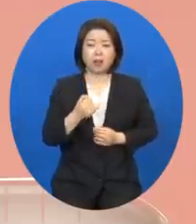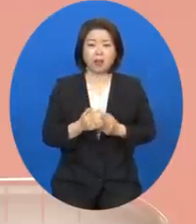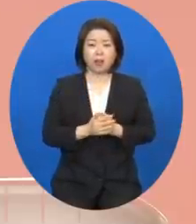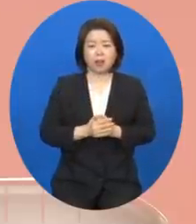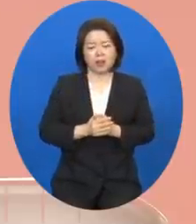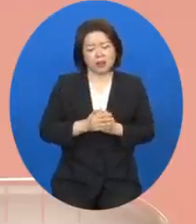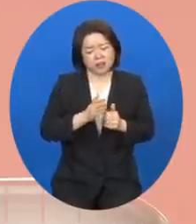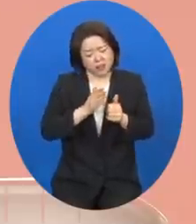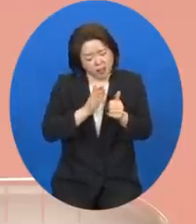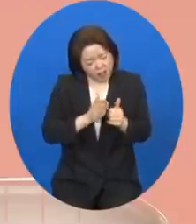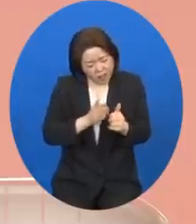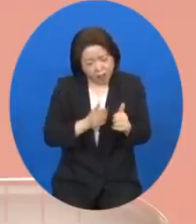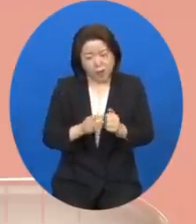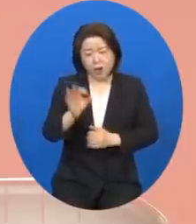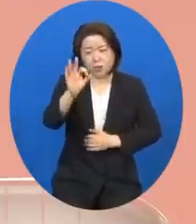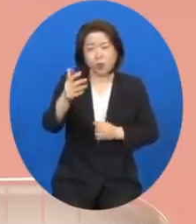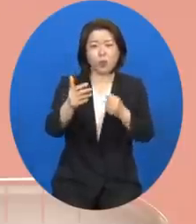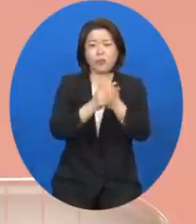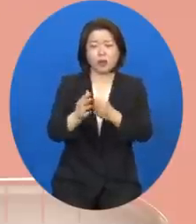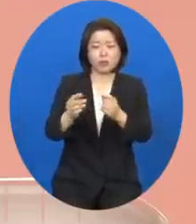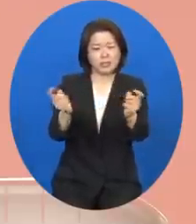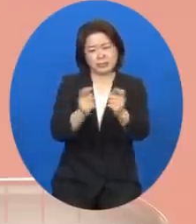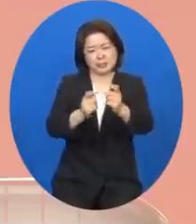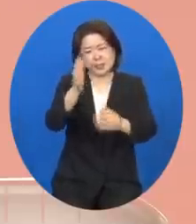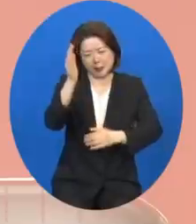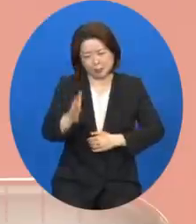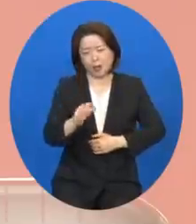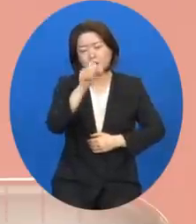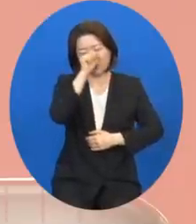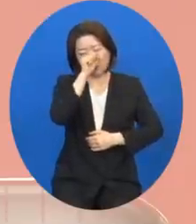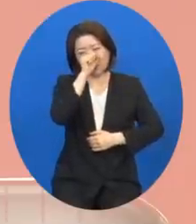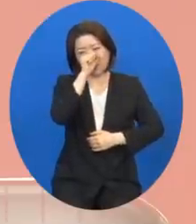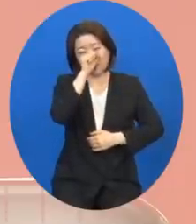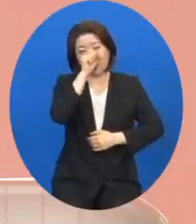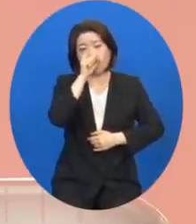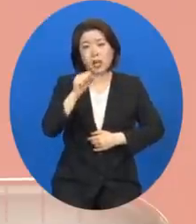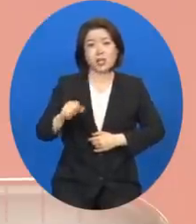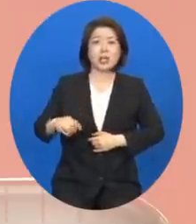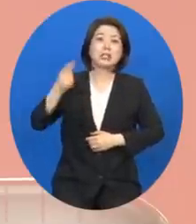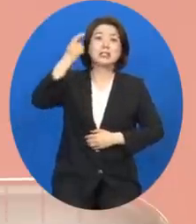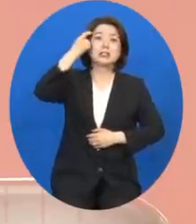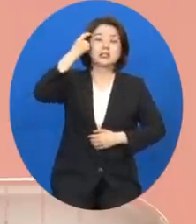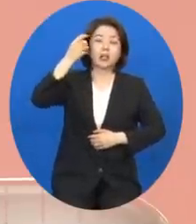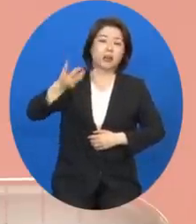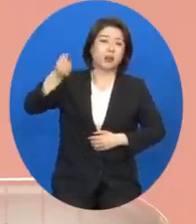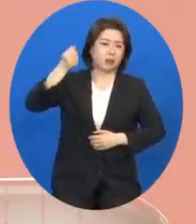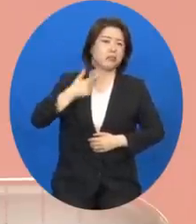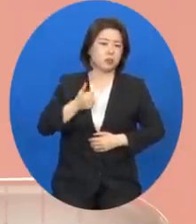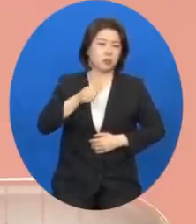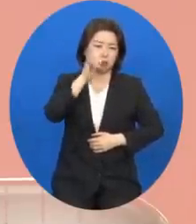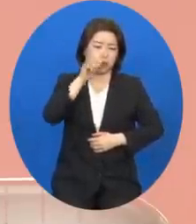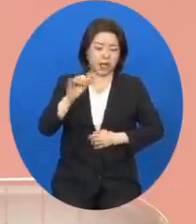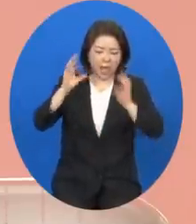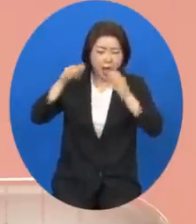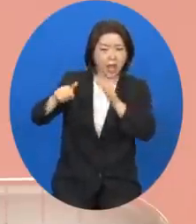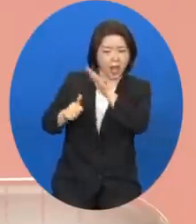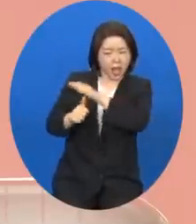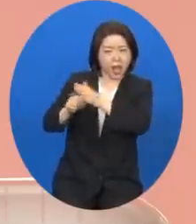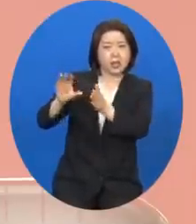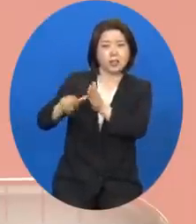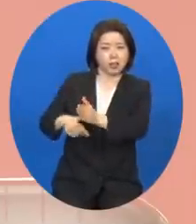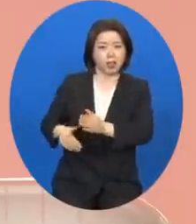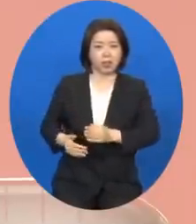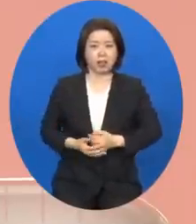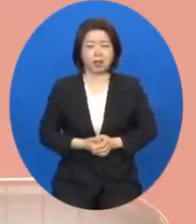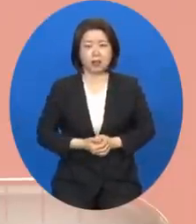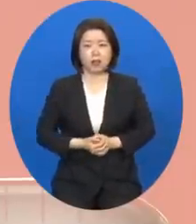제발 돈 가지고 싸우지 않으시면 좋겠다. 그런 생각이 들었었어요. 그리고